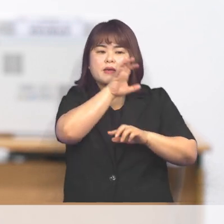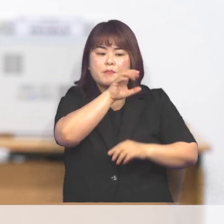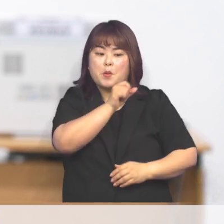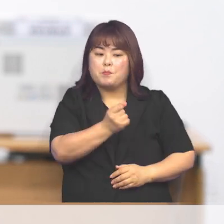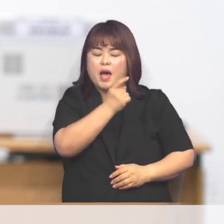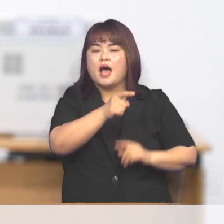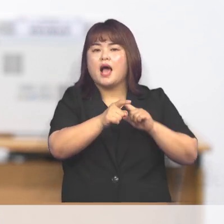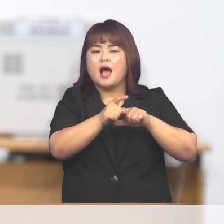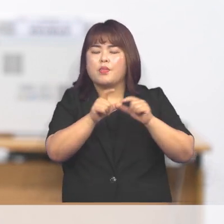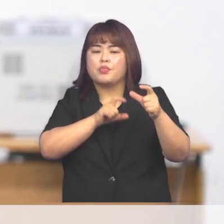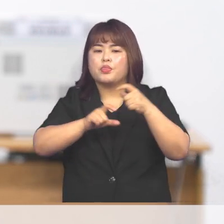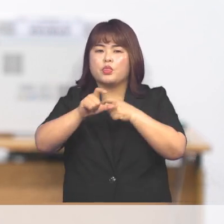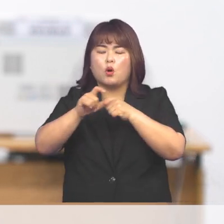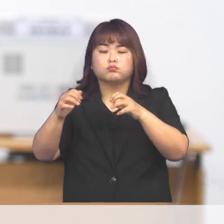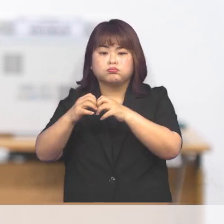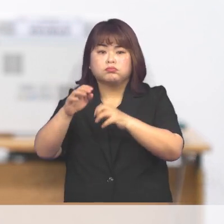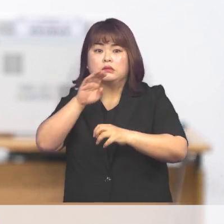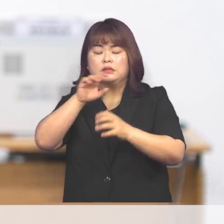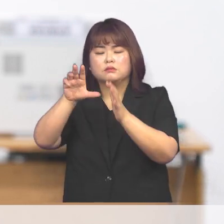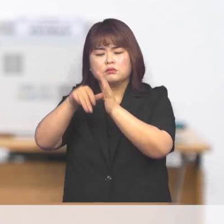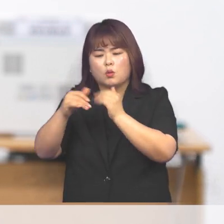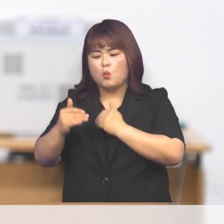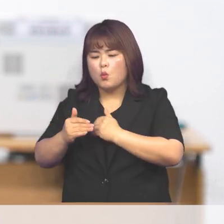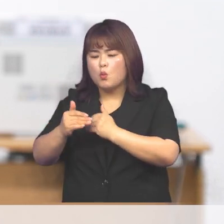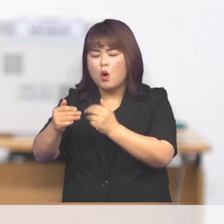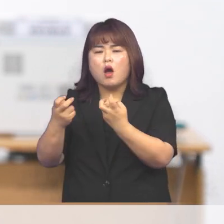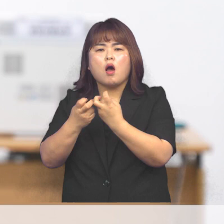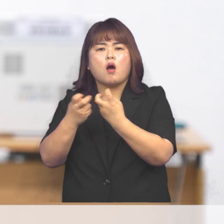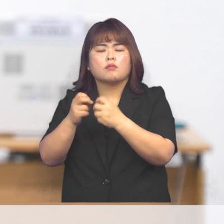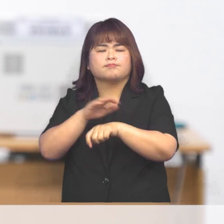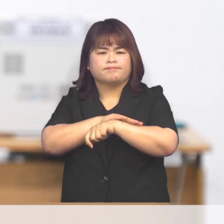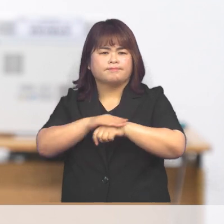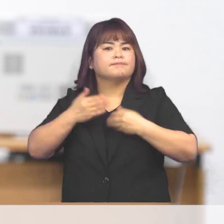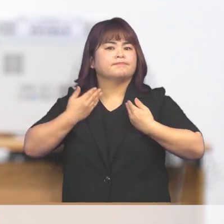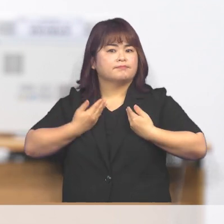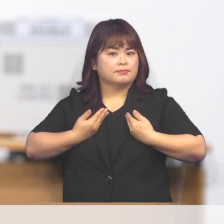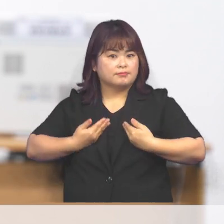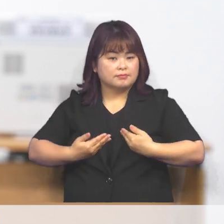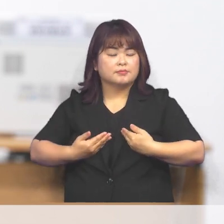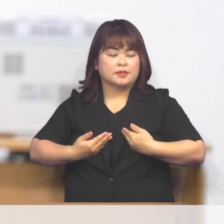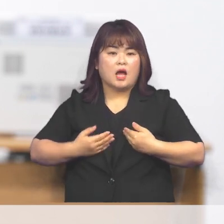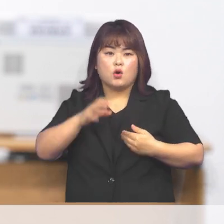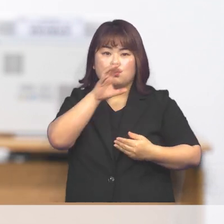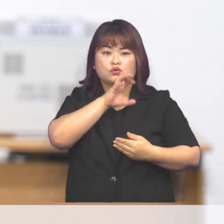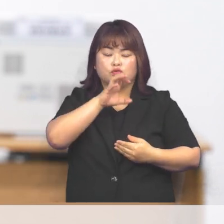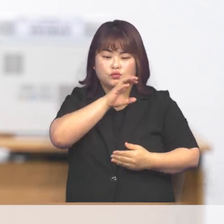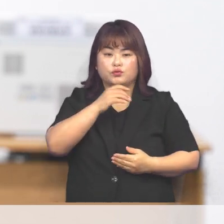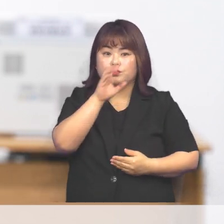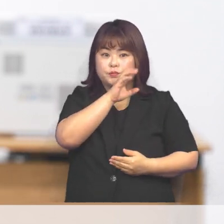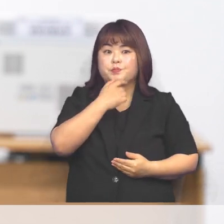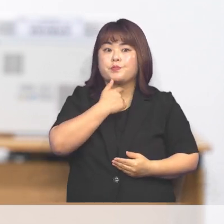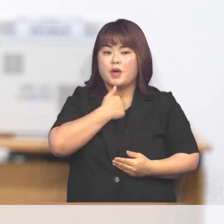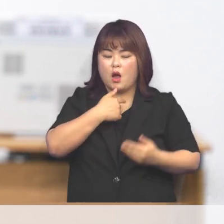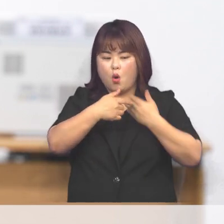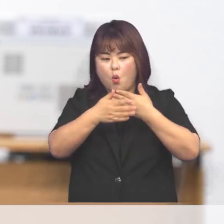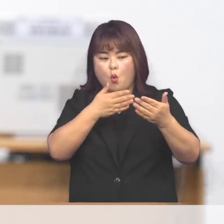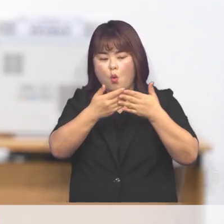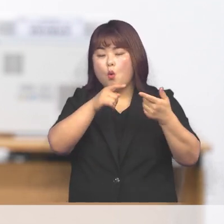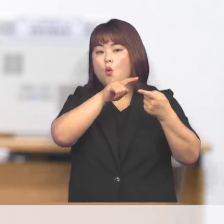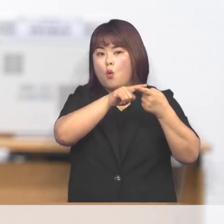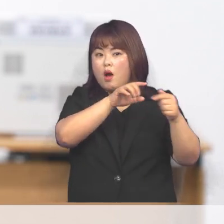실전 상황이 어떻게 전개되더라도 침착하게 훈련을 통해서 체득한 그